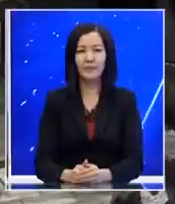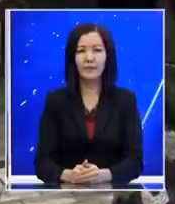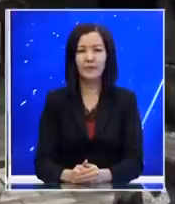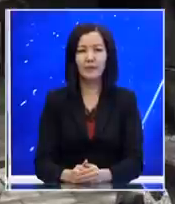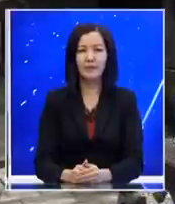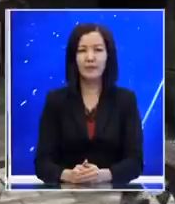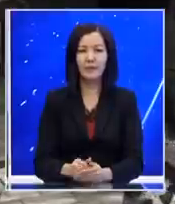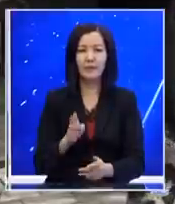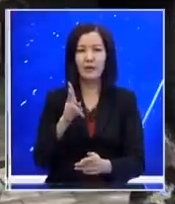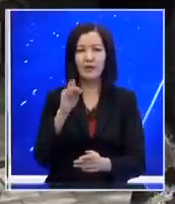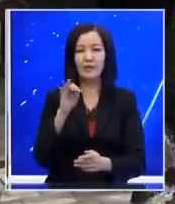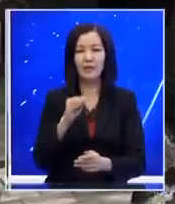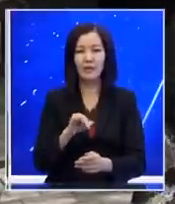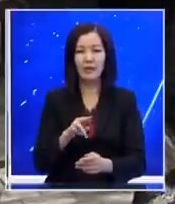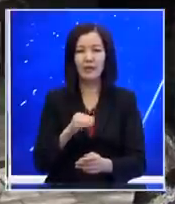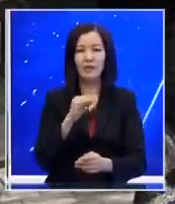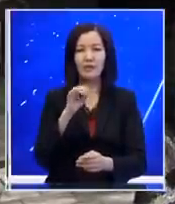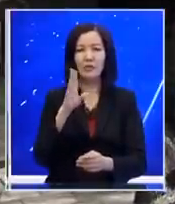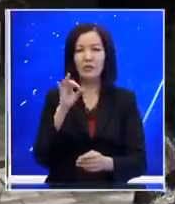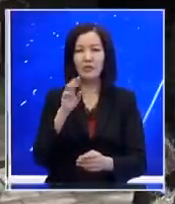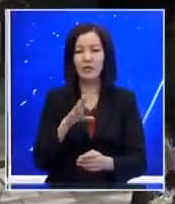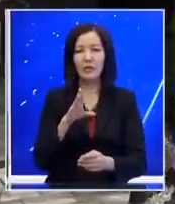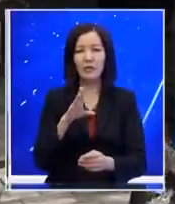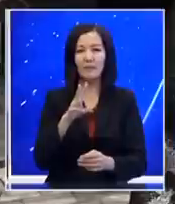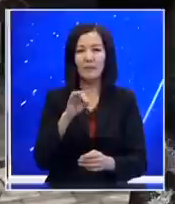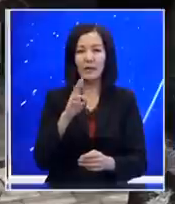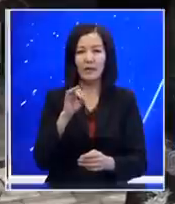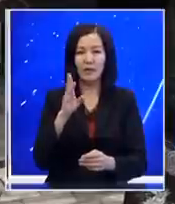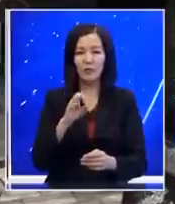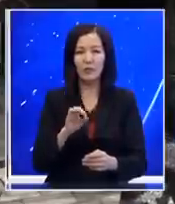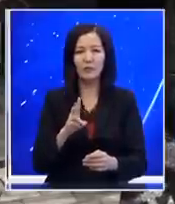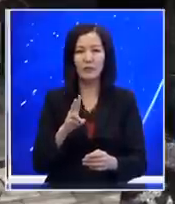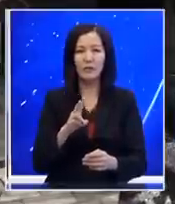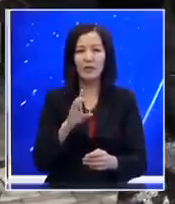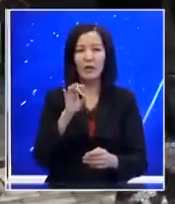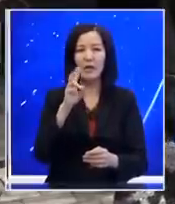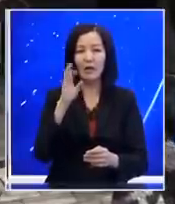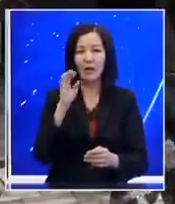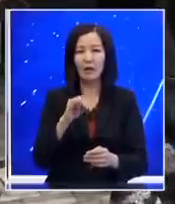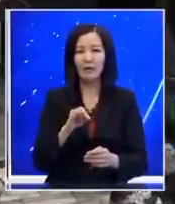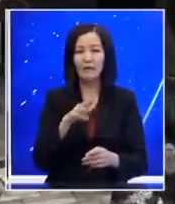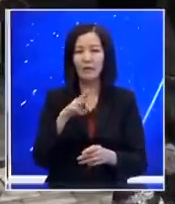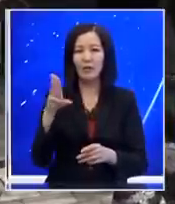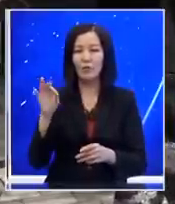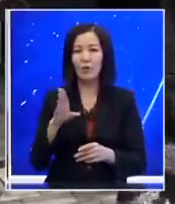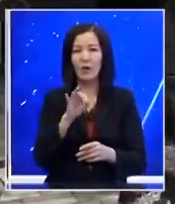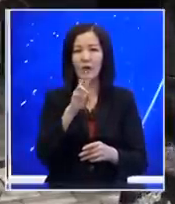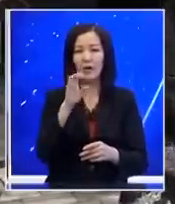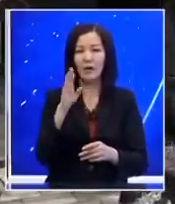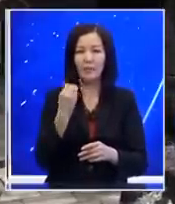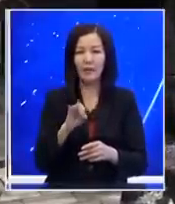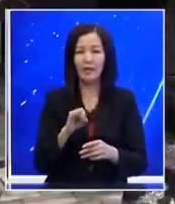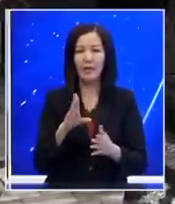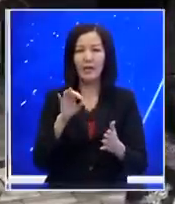Нұрымбетова Алия, Жансая Еділқызы, Марат Оразбеков, Рахатов Еркетай, және де ТО Арқабай,